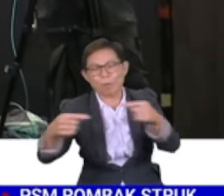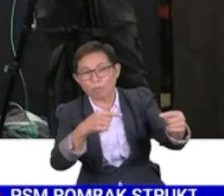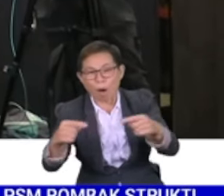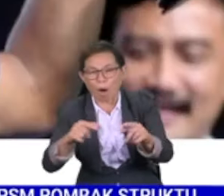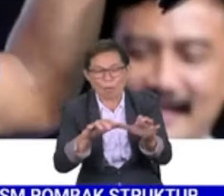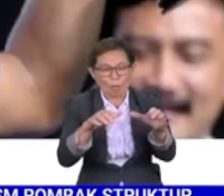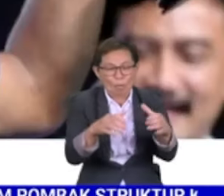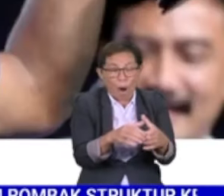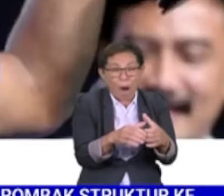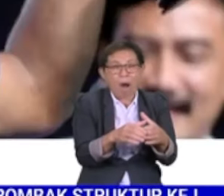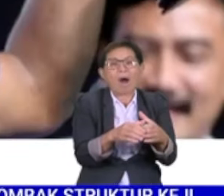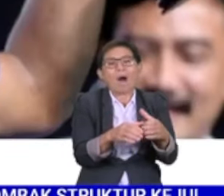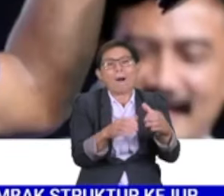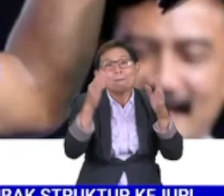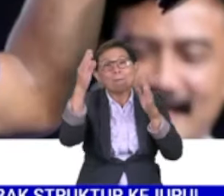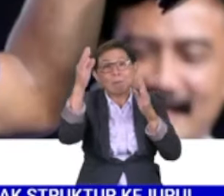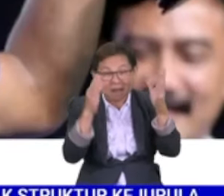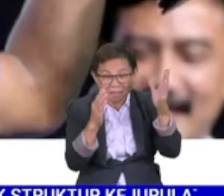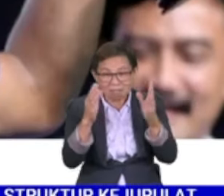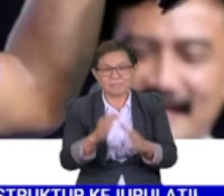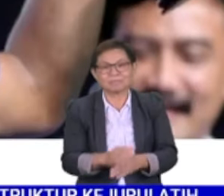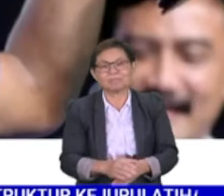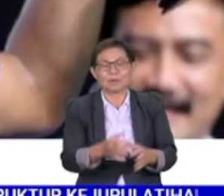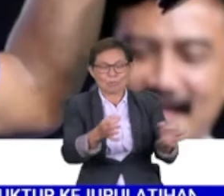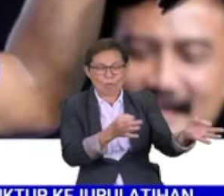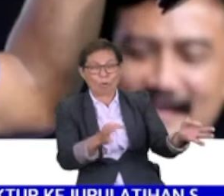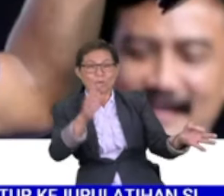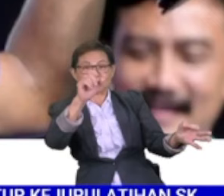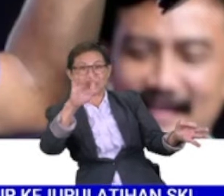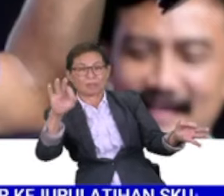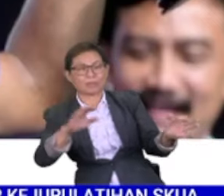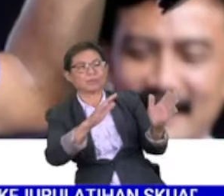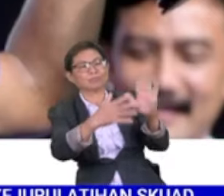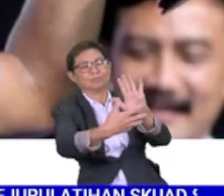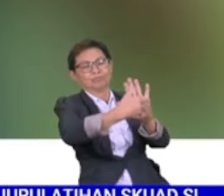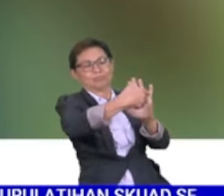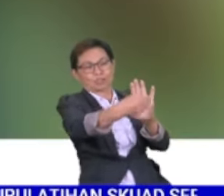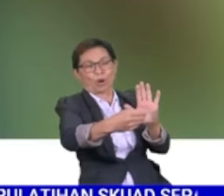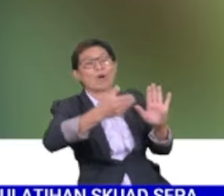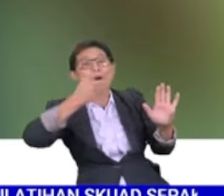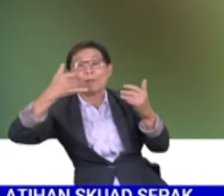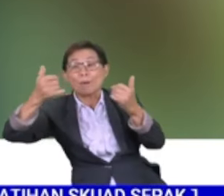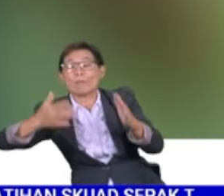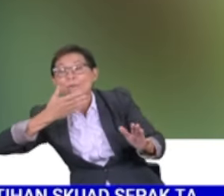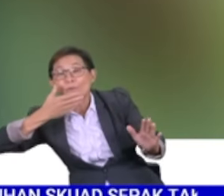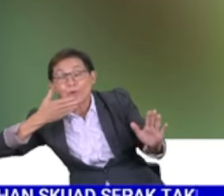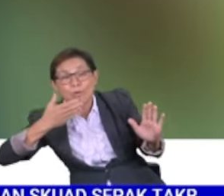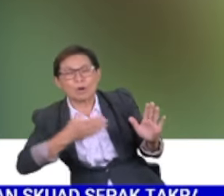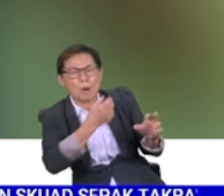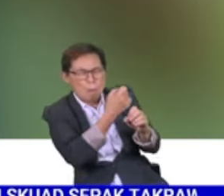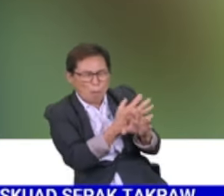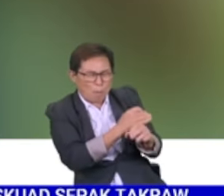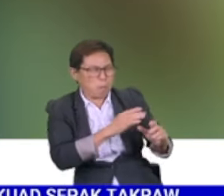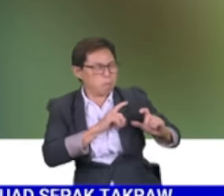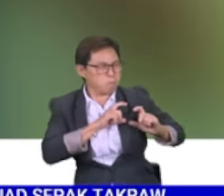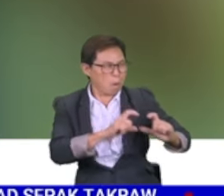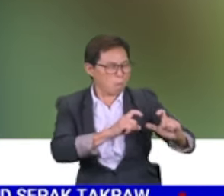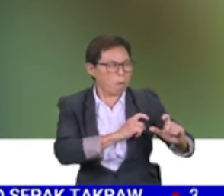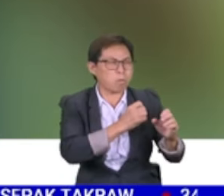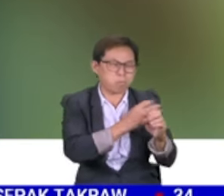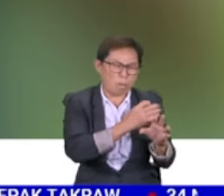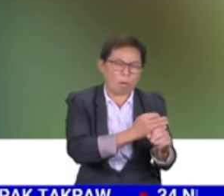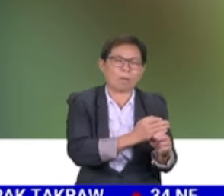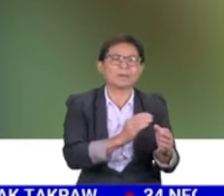bersama skuad Harimau Malaya. Beliau menjelaskan Safi wajar menjadi contoh kepada pemain muda dengan dedikasi, usaha keras dan semangat yang